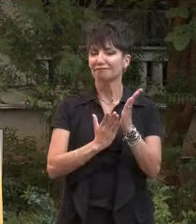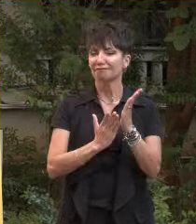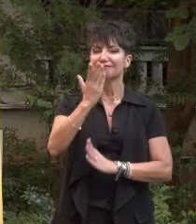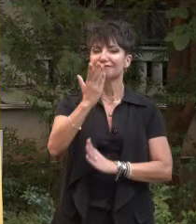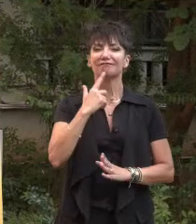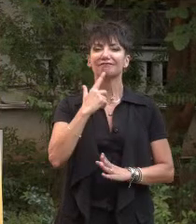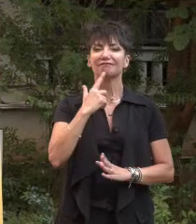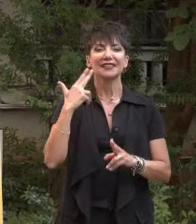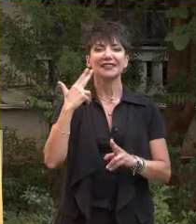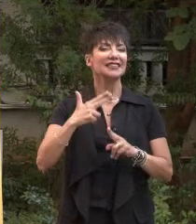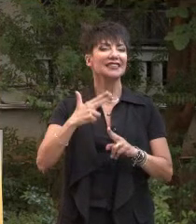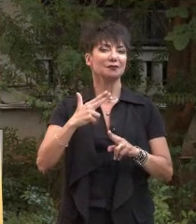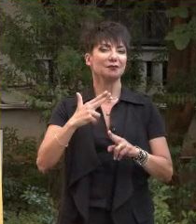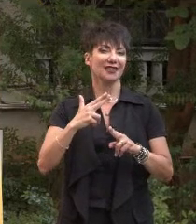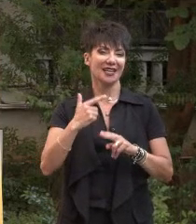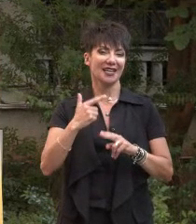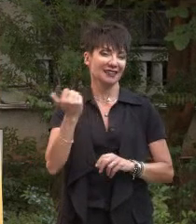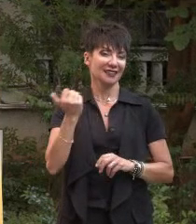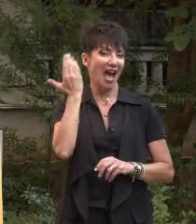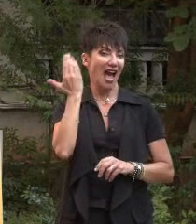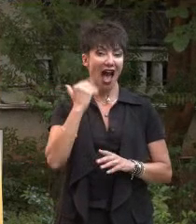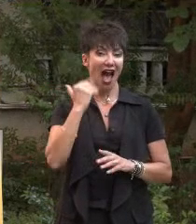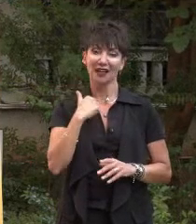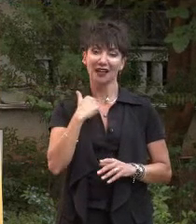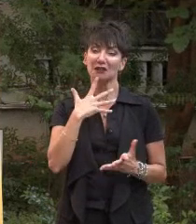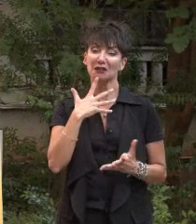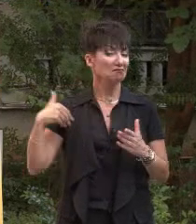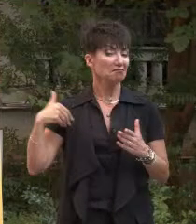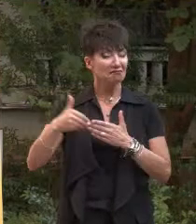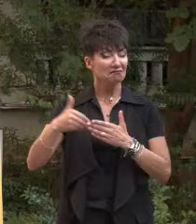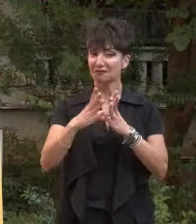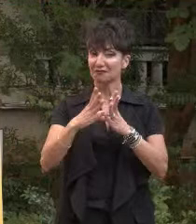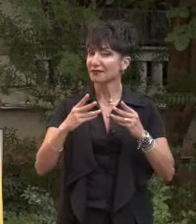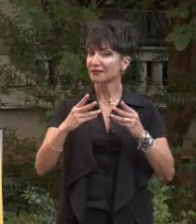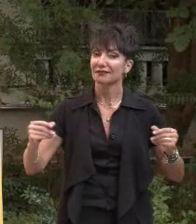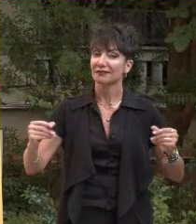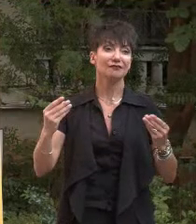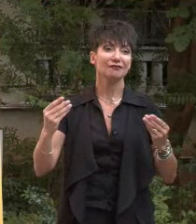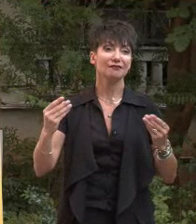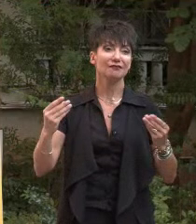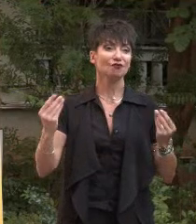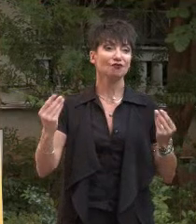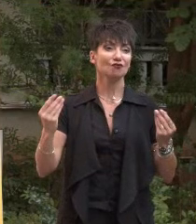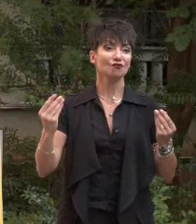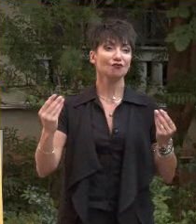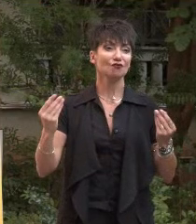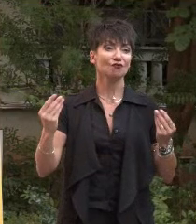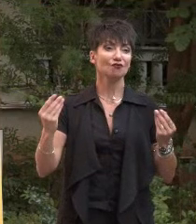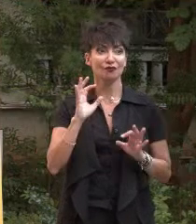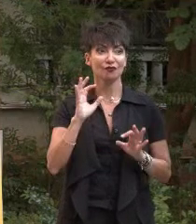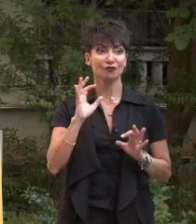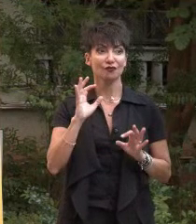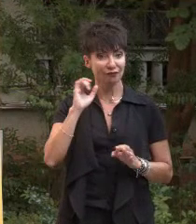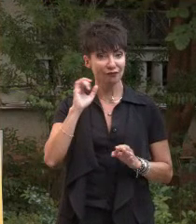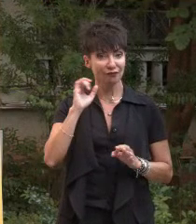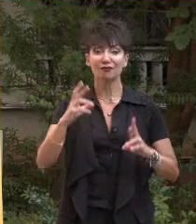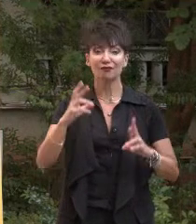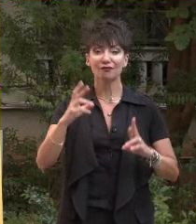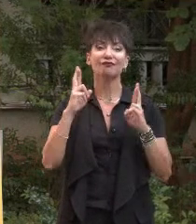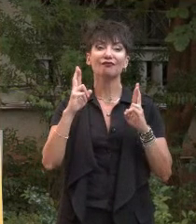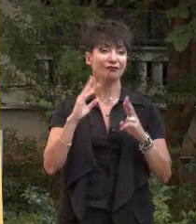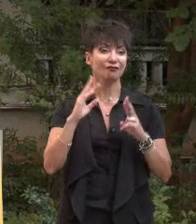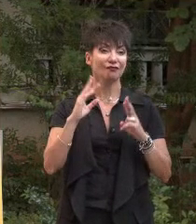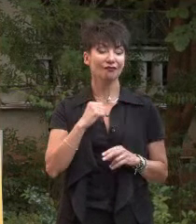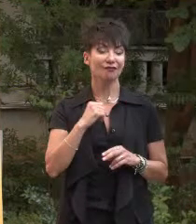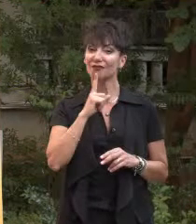λίγο ως πολύ έχουν δυστυχώς ξεχαστεί στη σημερινή εποχή που ζούμε. Ελπίζουμε λοιπόν ότι με αυτά